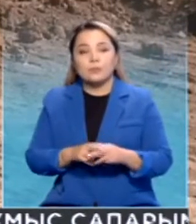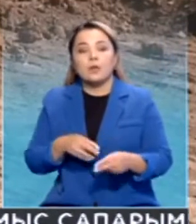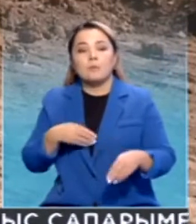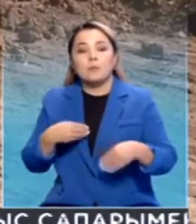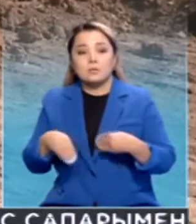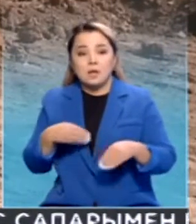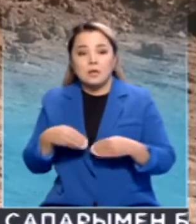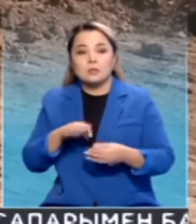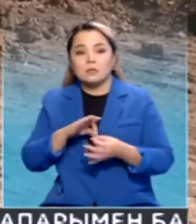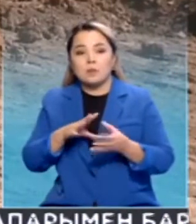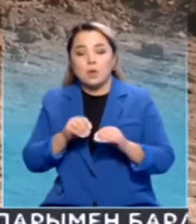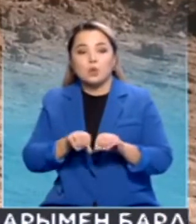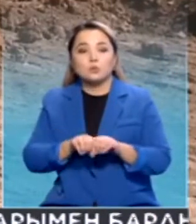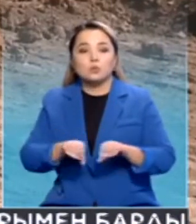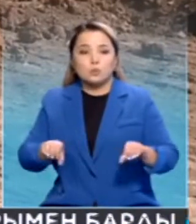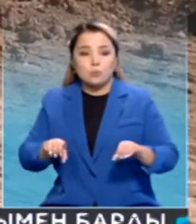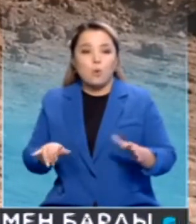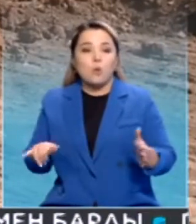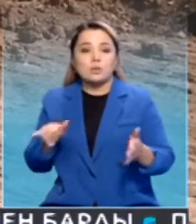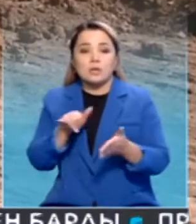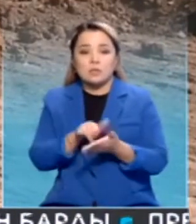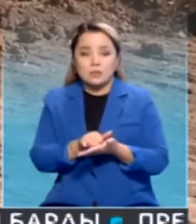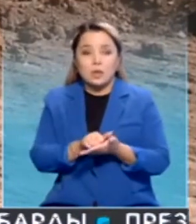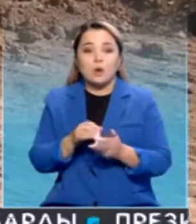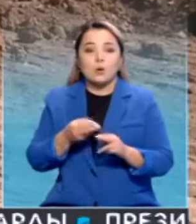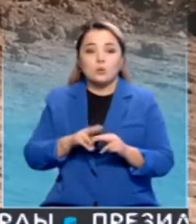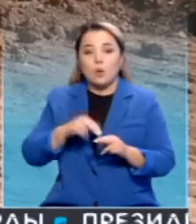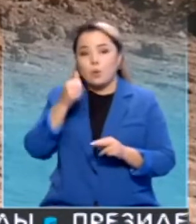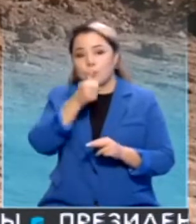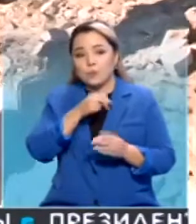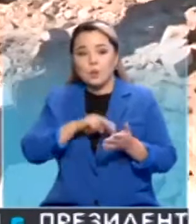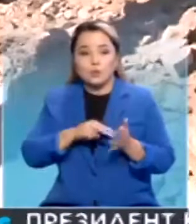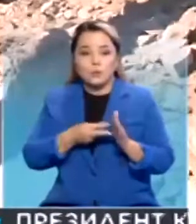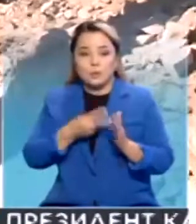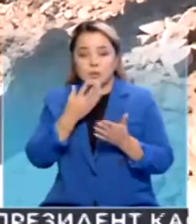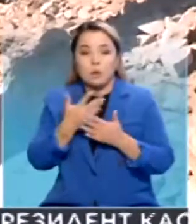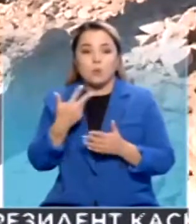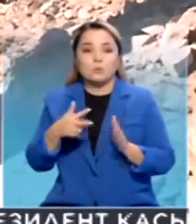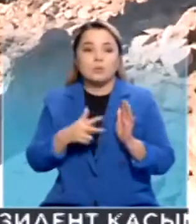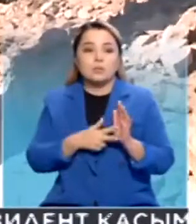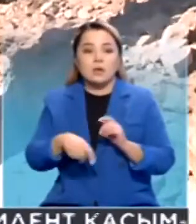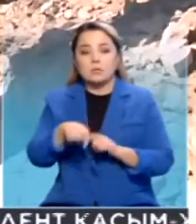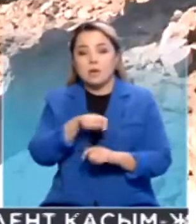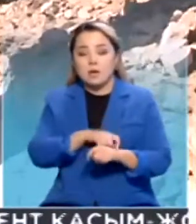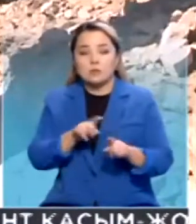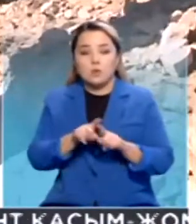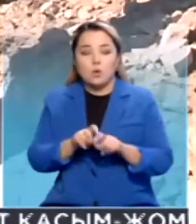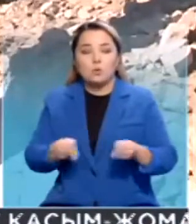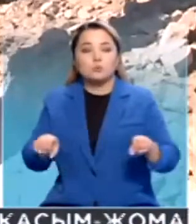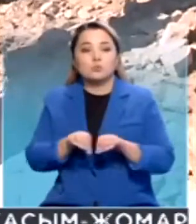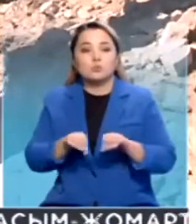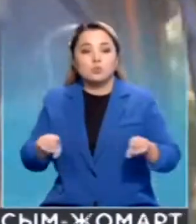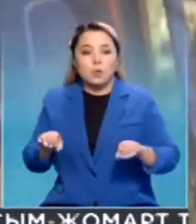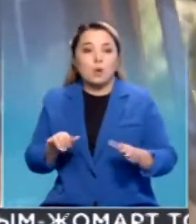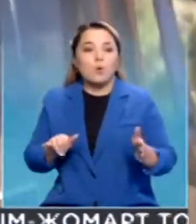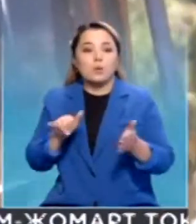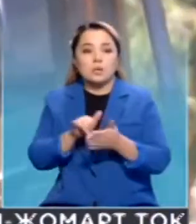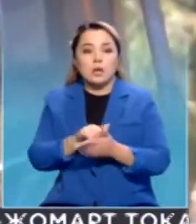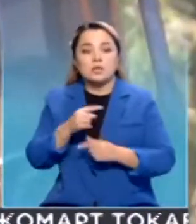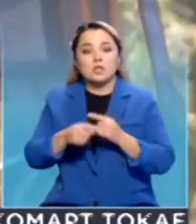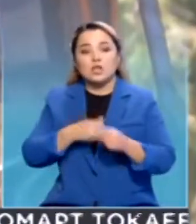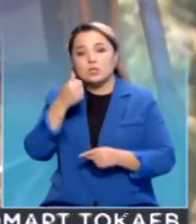пластмасса пластикалық трубалар орнатылды. Биыл жыл жоспар бойынша біз 38 шақырымның бәріне трубаларды орнатамыз. Келесі